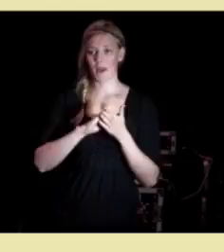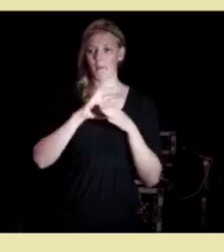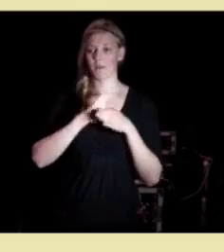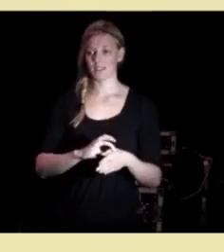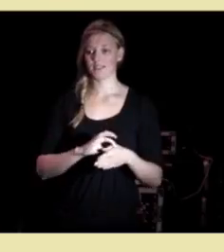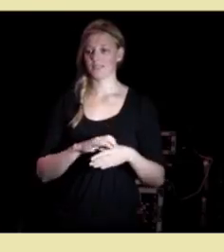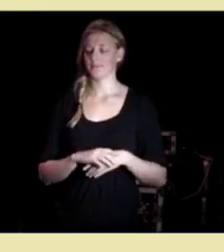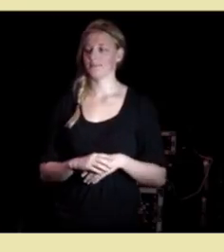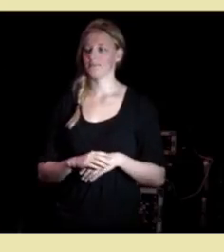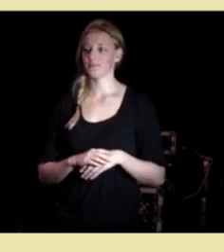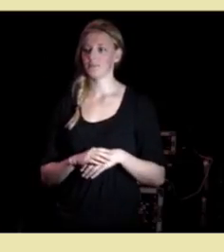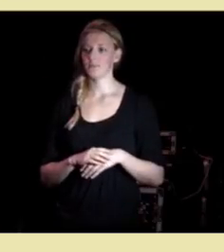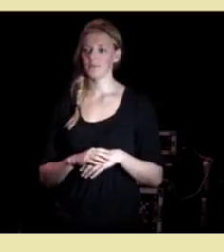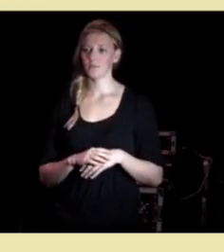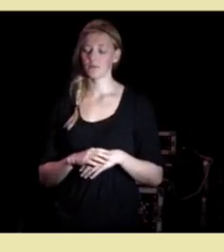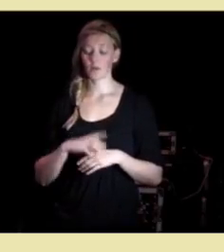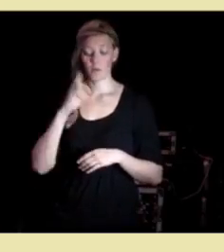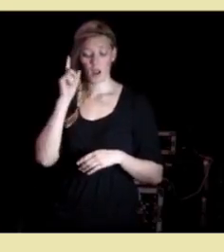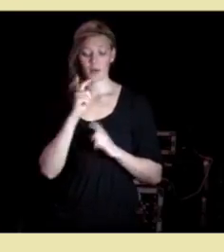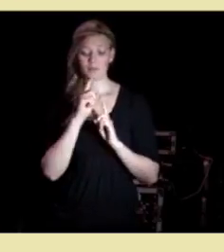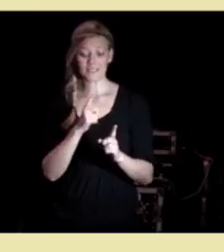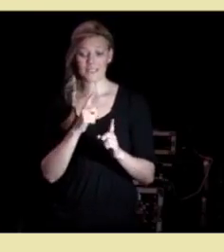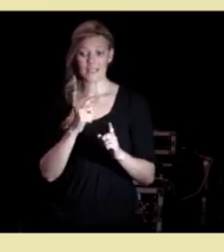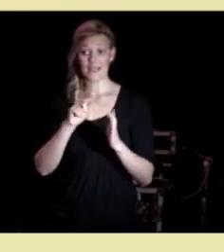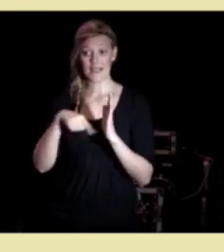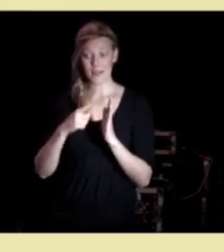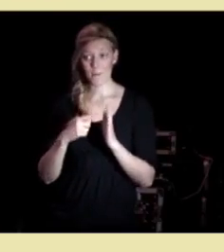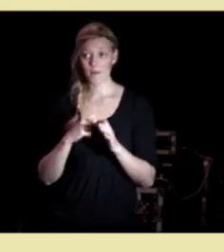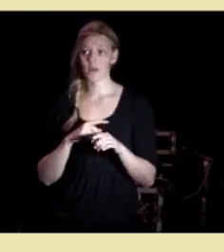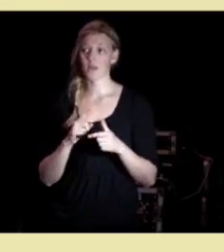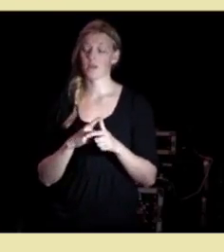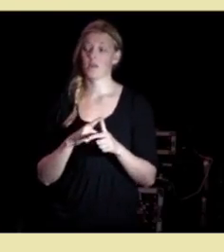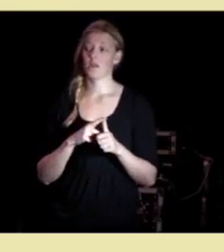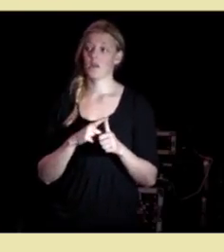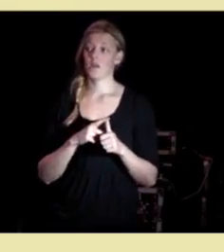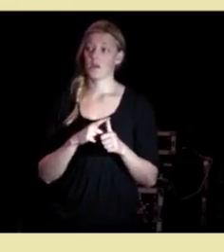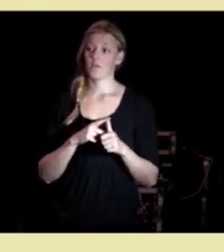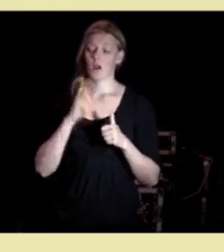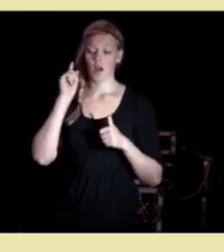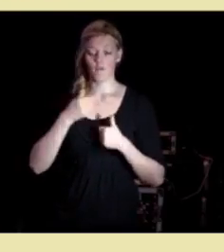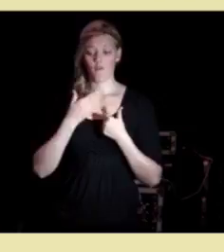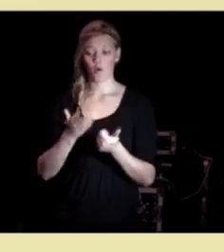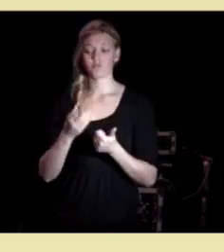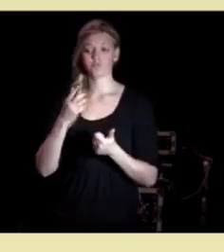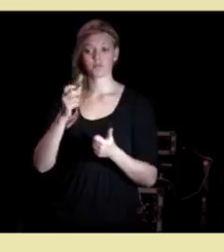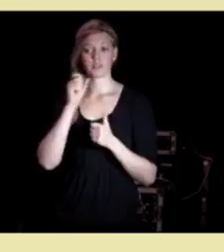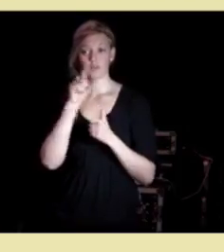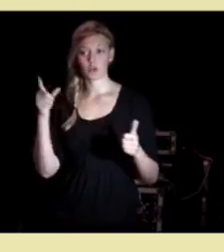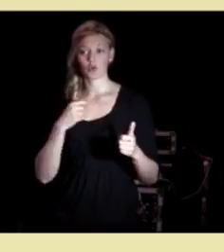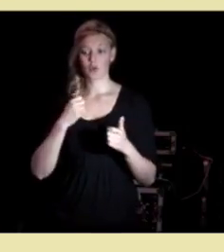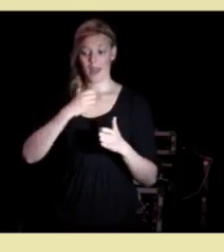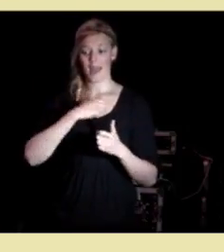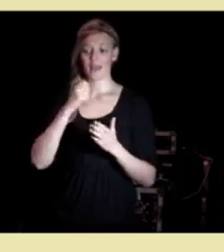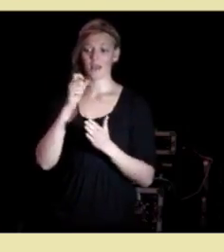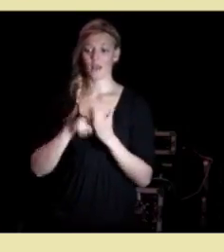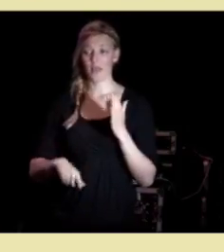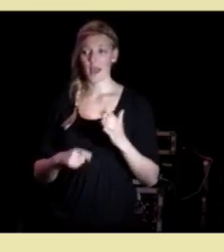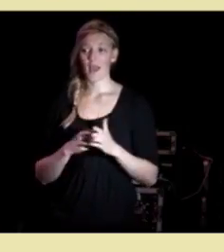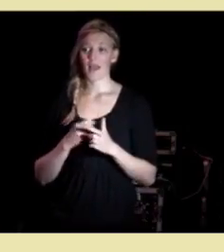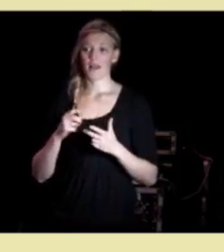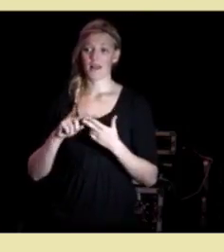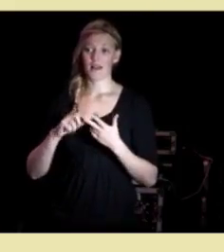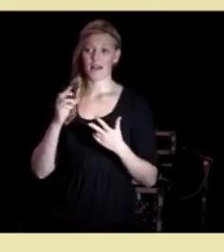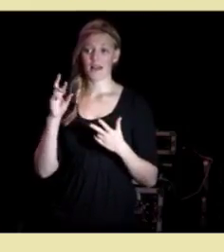pasienten. Man kan bestille timer, man kan der få informasjon om egenandeler, resepter,